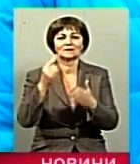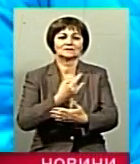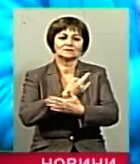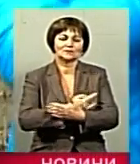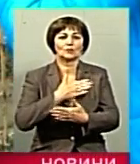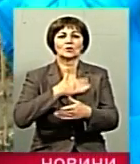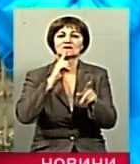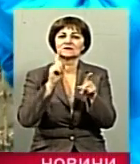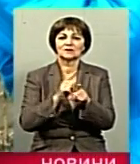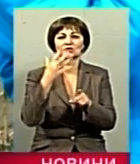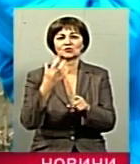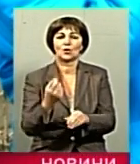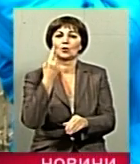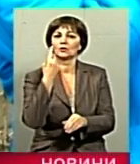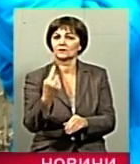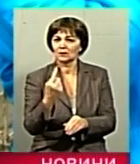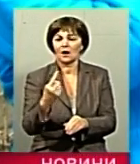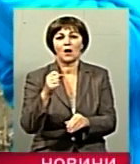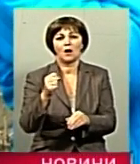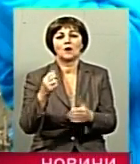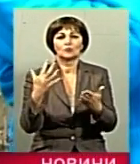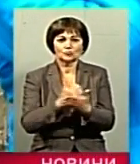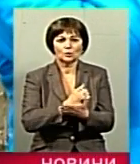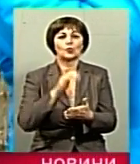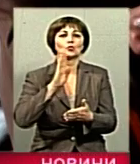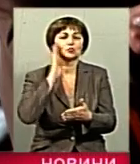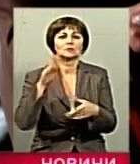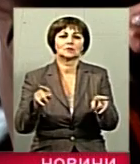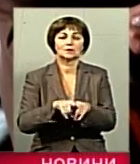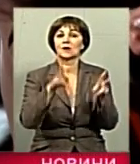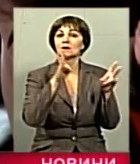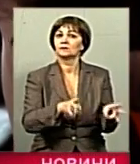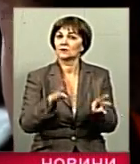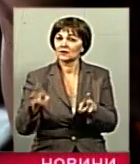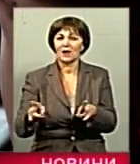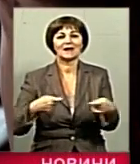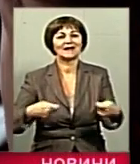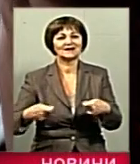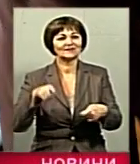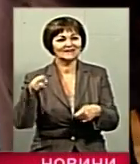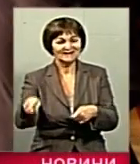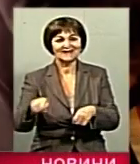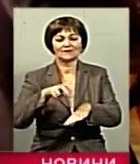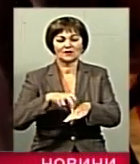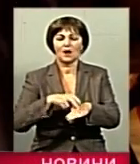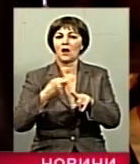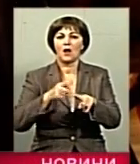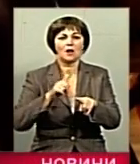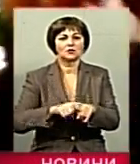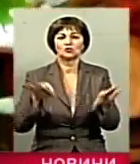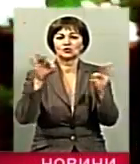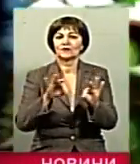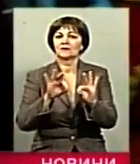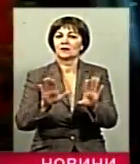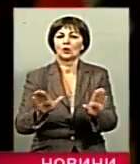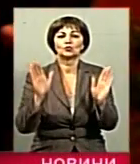мою сестричку, ще одненьку. А тут на ранок така біда. Керівництво лікарні світла на цю справу не пролило,